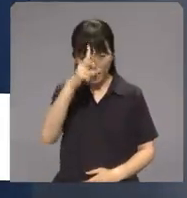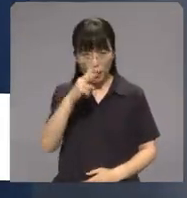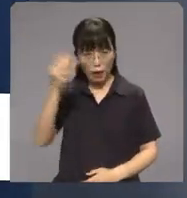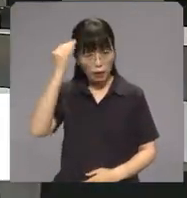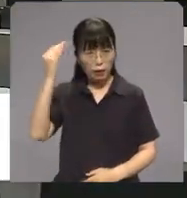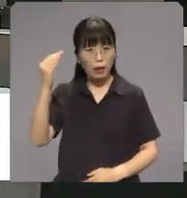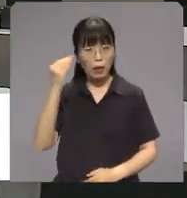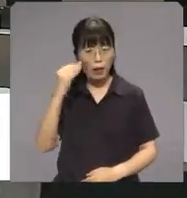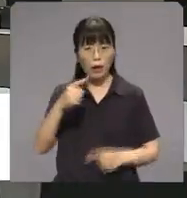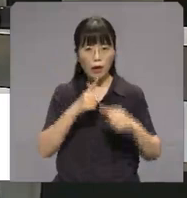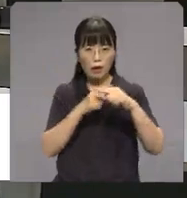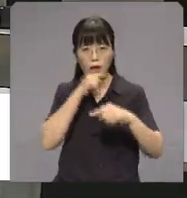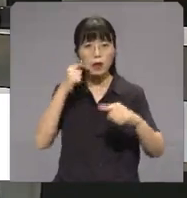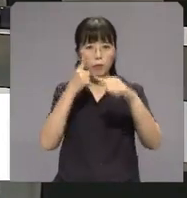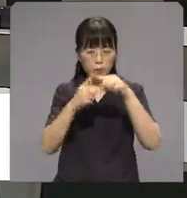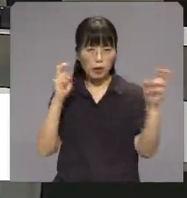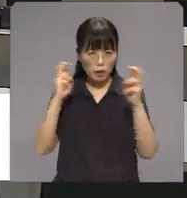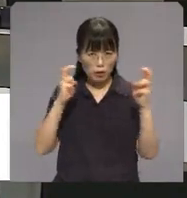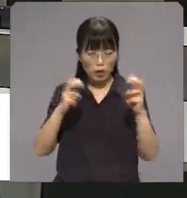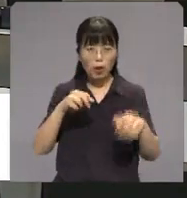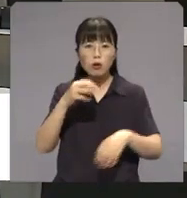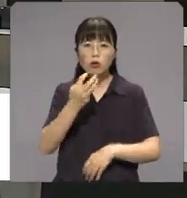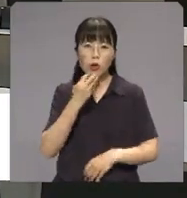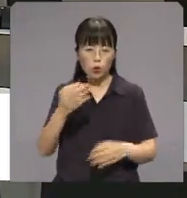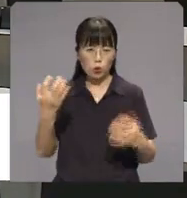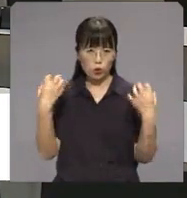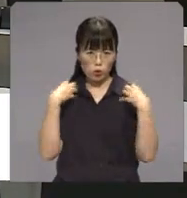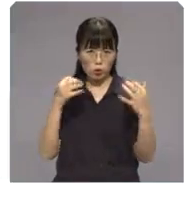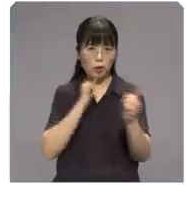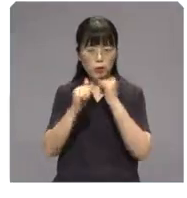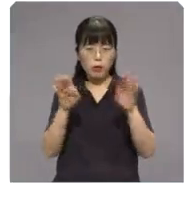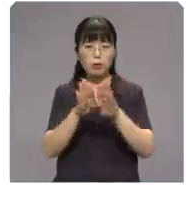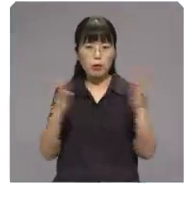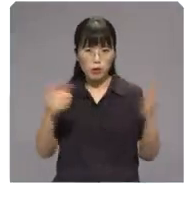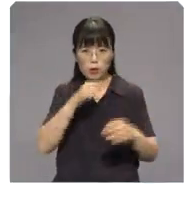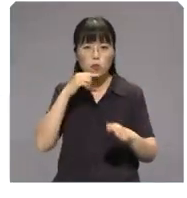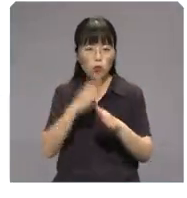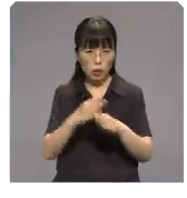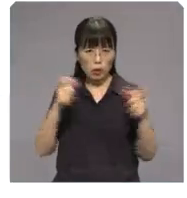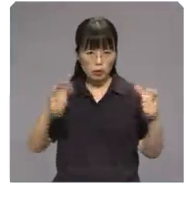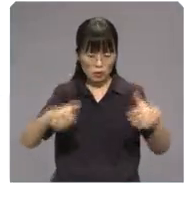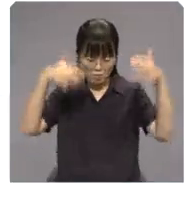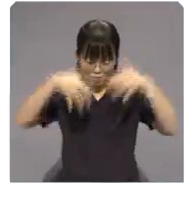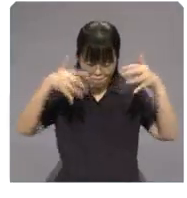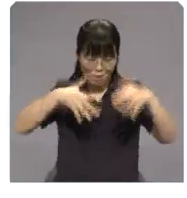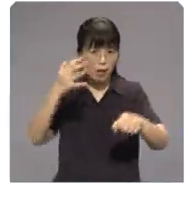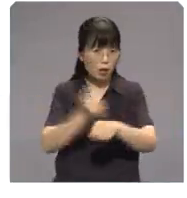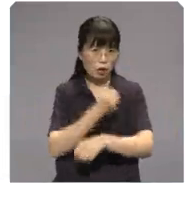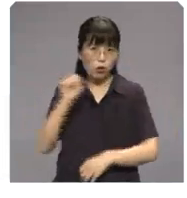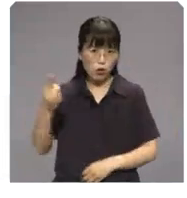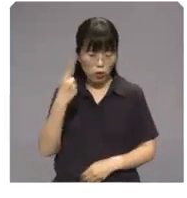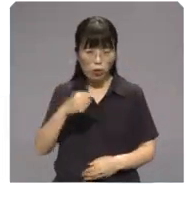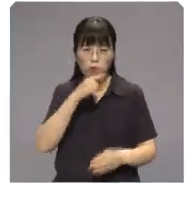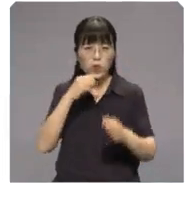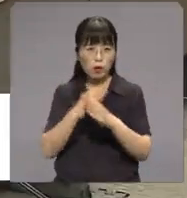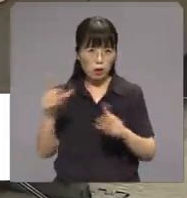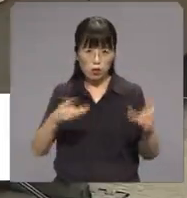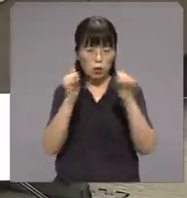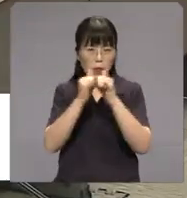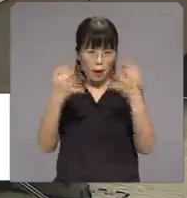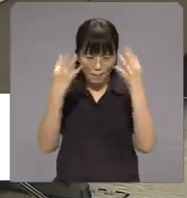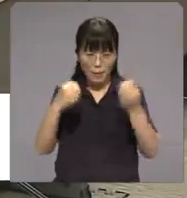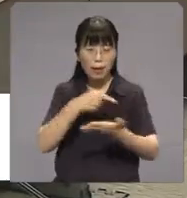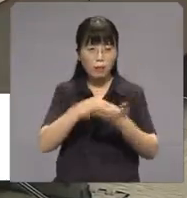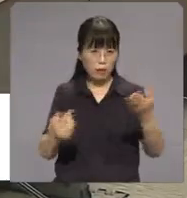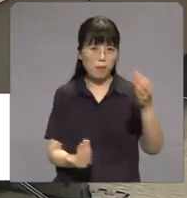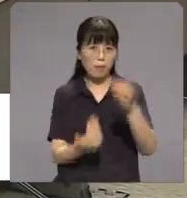대한적십자사 사무총장은 오늘 정부 서울청사에서 브리핑을 열고 북한 지역에 내린 집중 호우로 인해 북한 주민들에게 많은